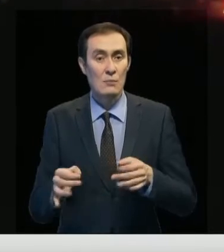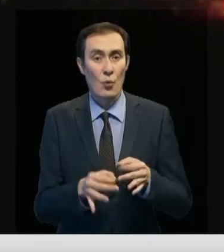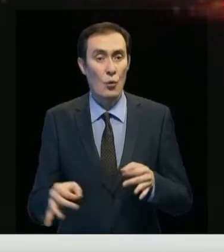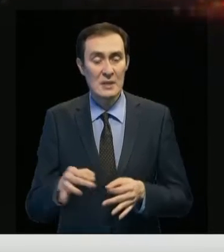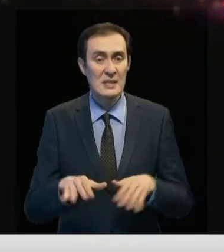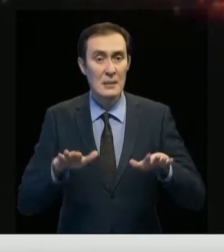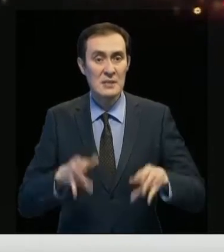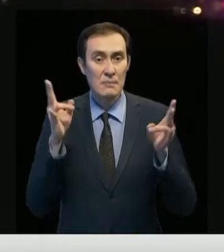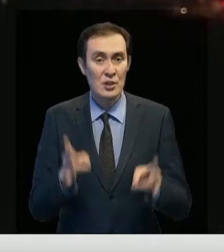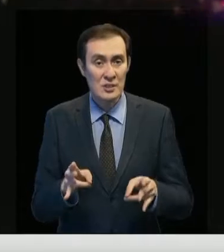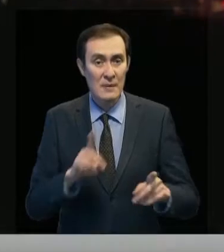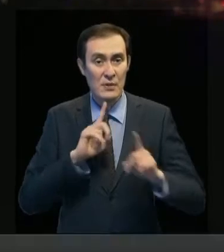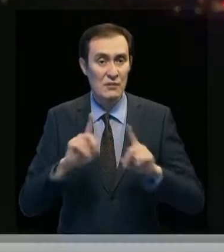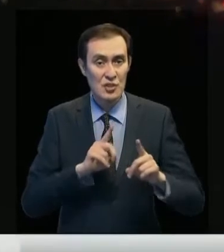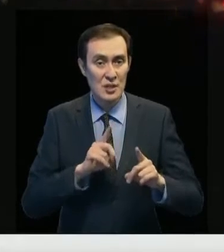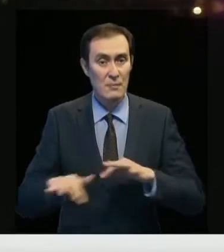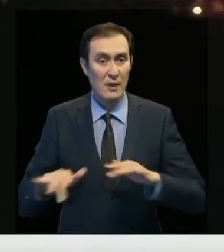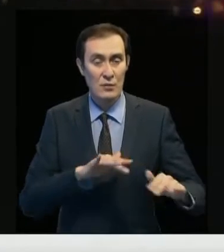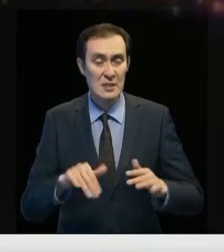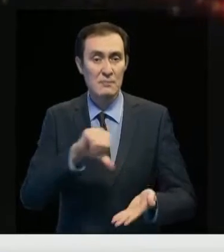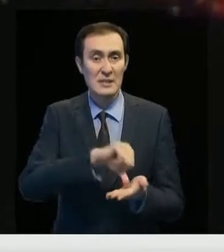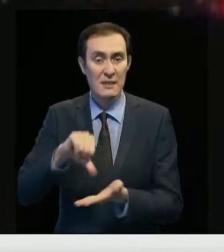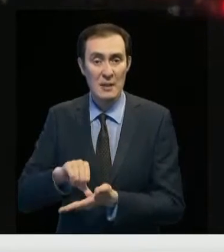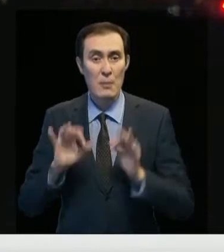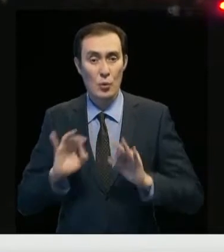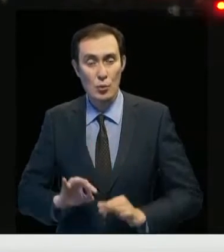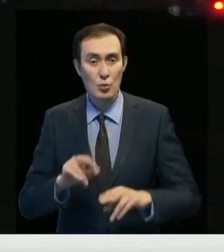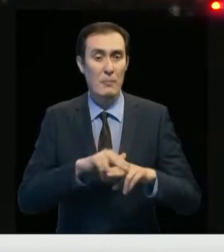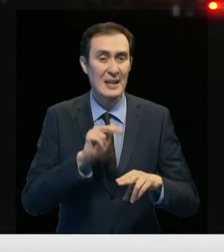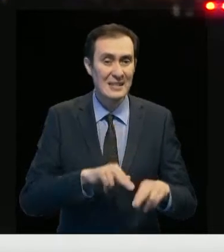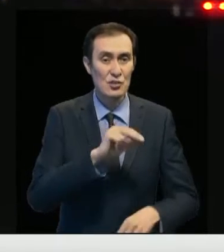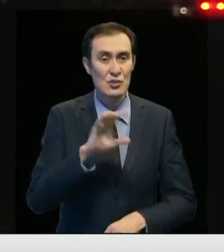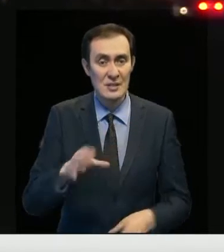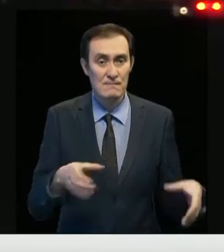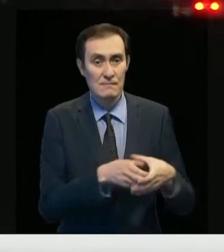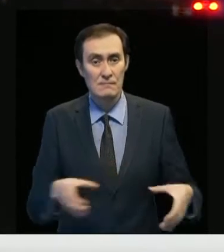месте происшествия проводит совещание с представителями прокуратуры, ДВД, ЧС.